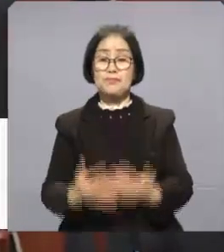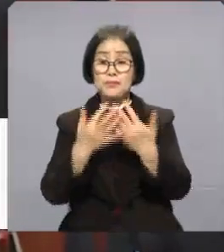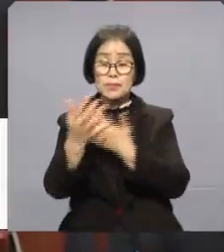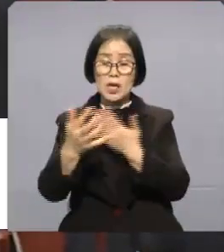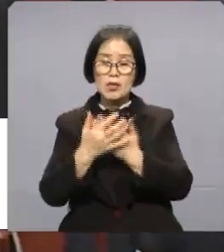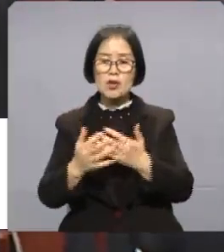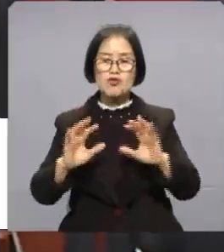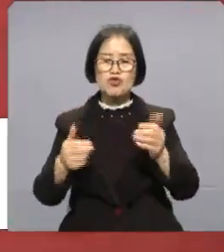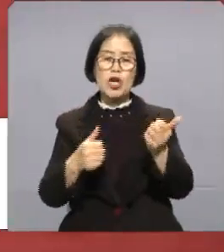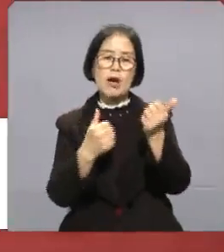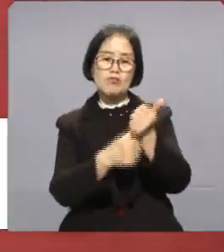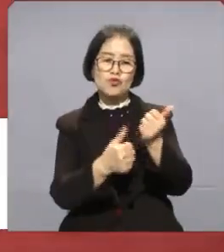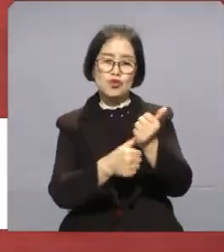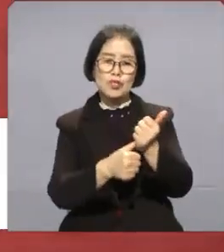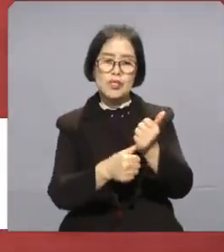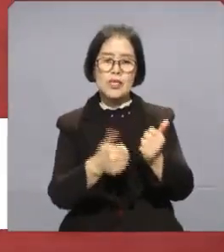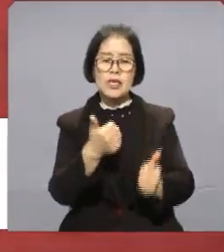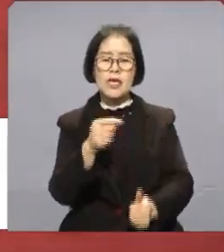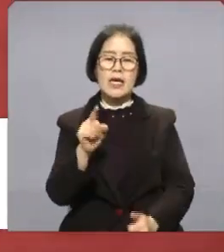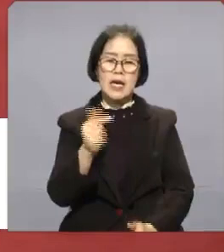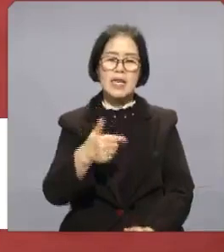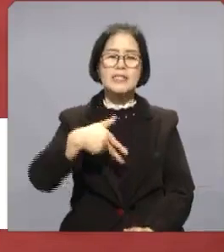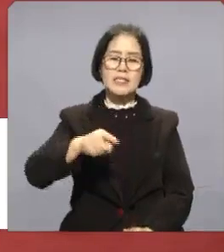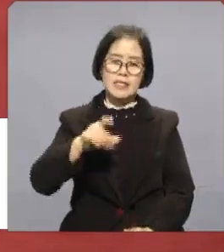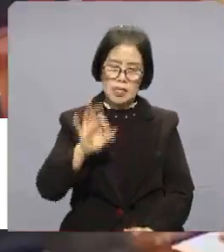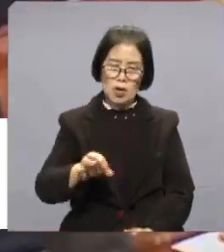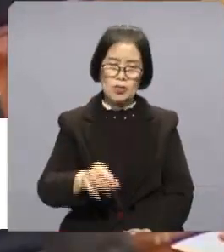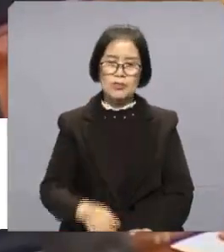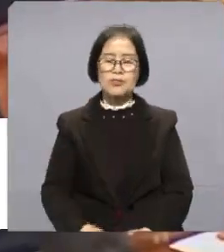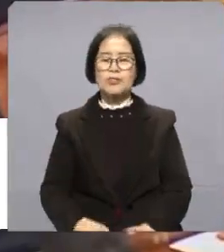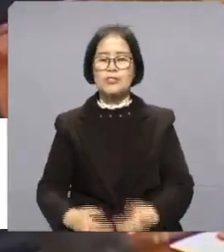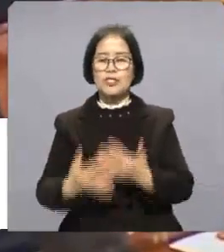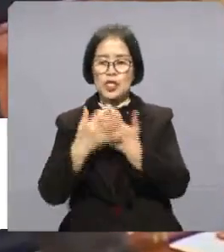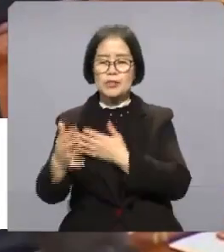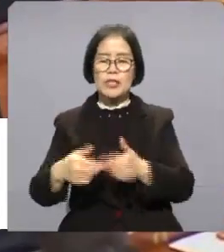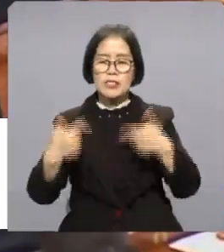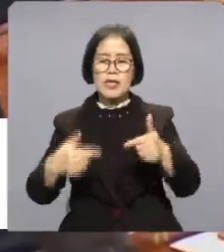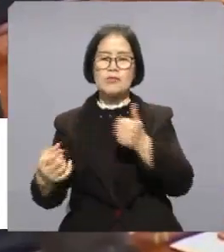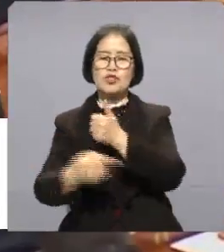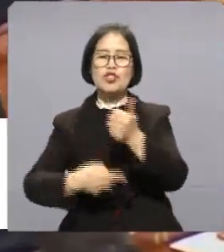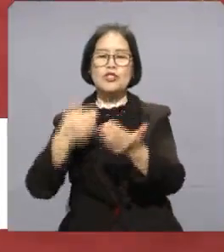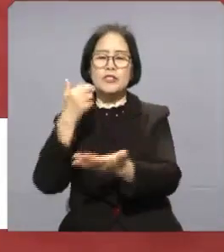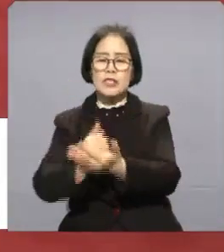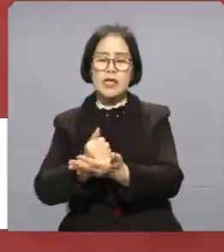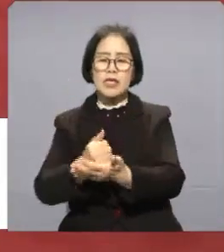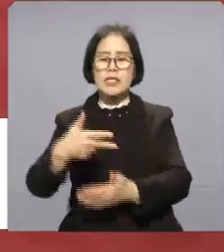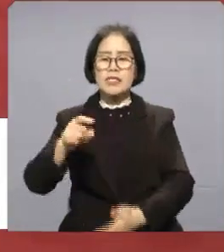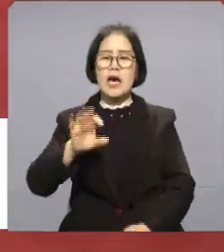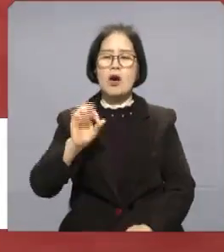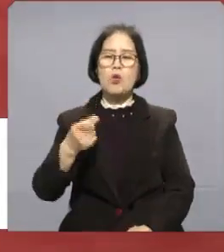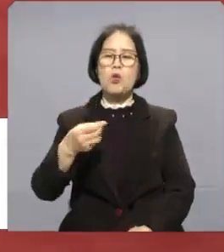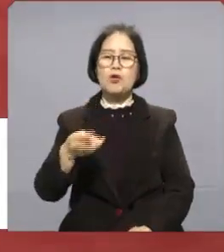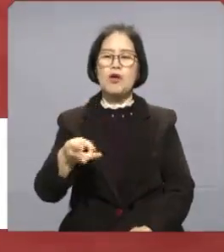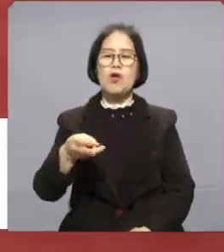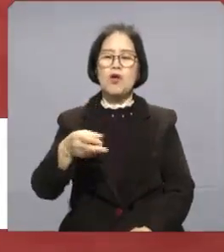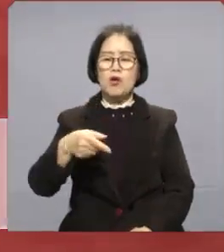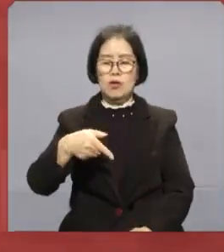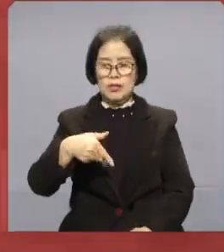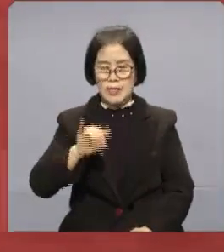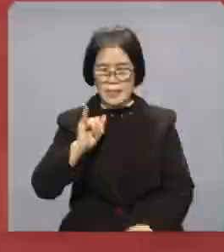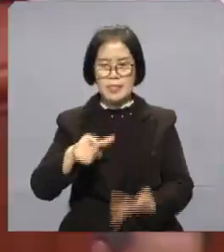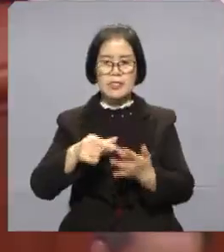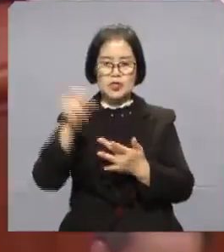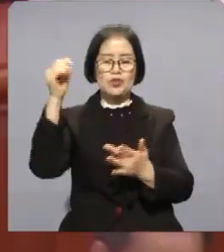또 국가부주석에 상하이방 출신인 한정 전인대 상임위원장에는 좌우로지를 각각 선출했습니다